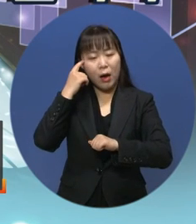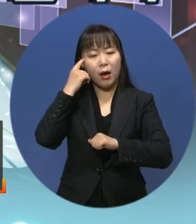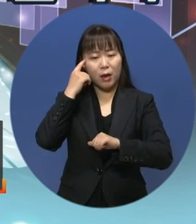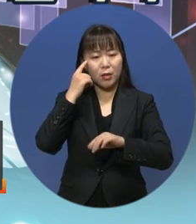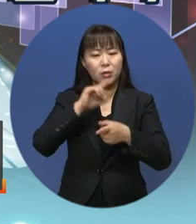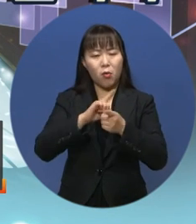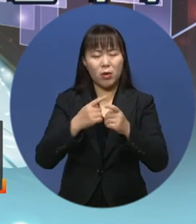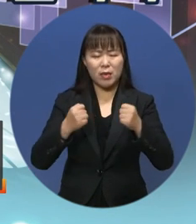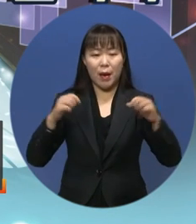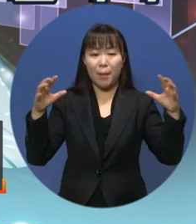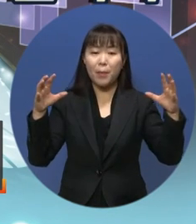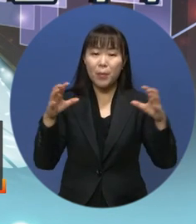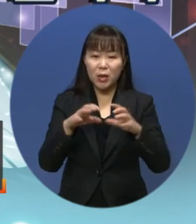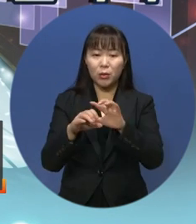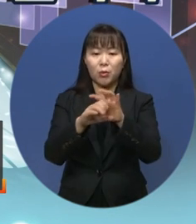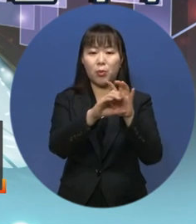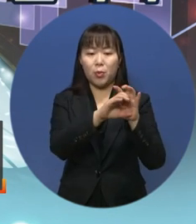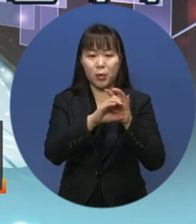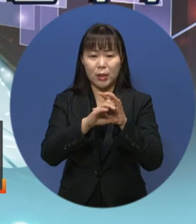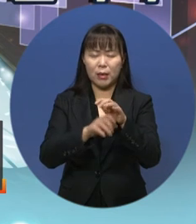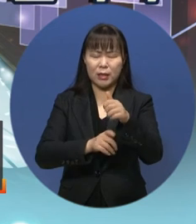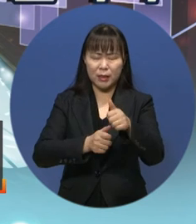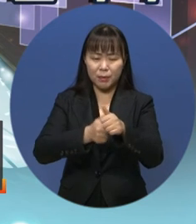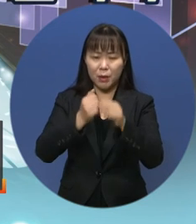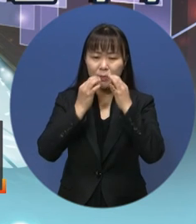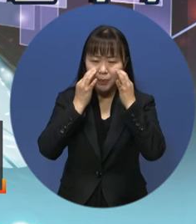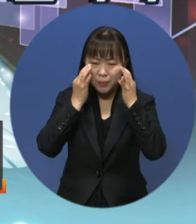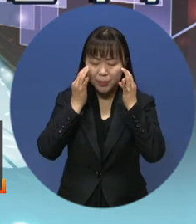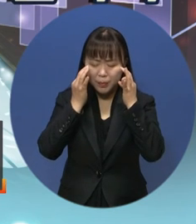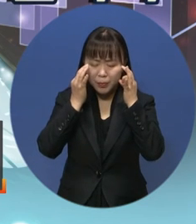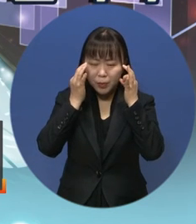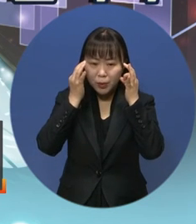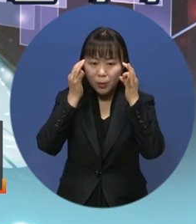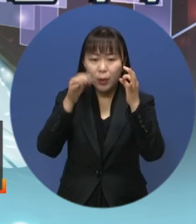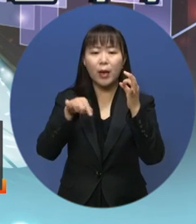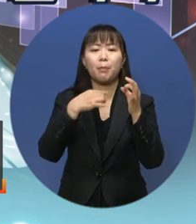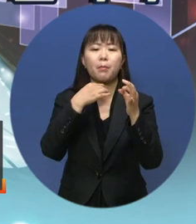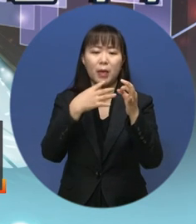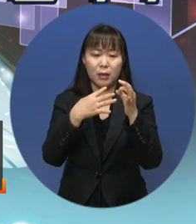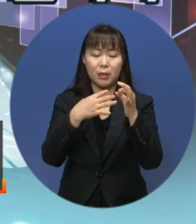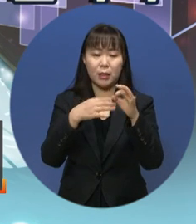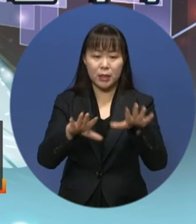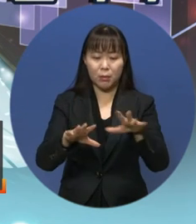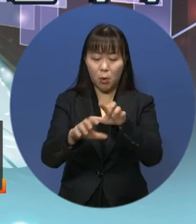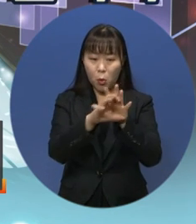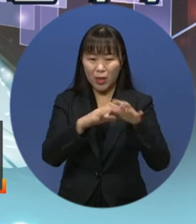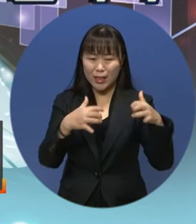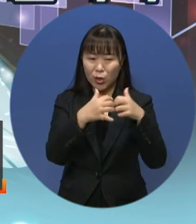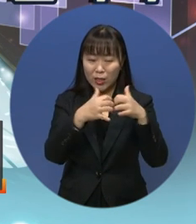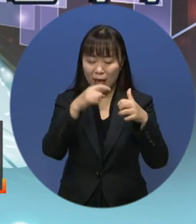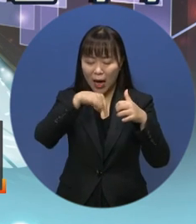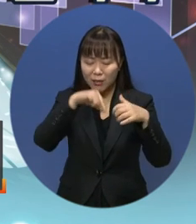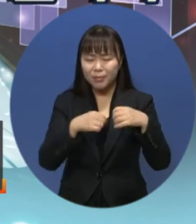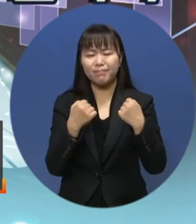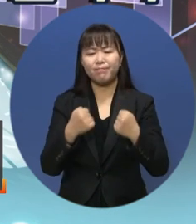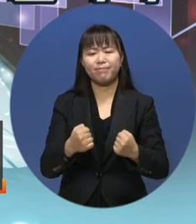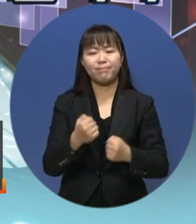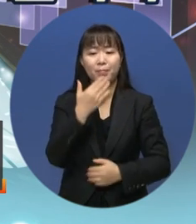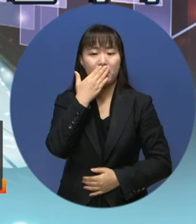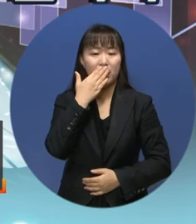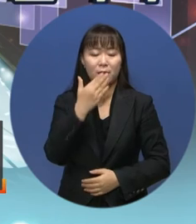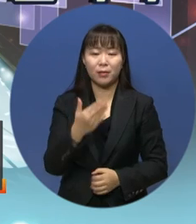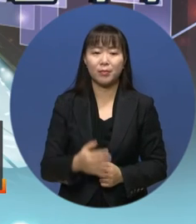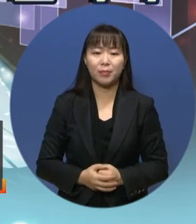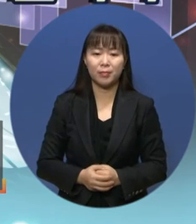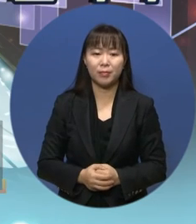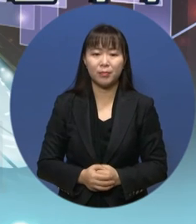힘을 하나로 모아 코로나 극복에 최선을 다하는 길만이 코로나 전쟁에서 살아남을 수